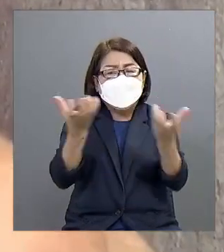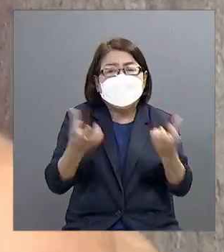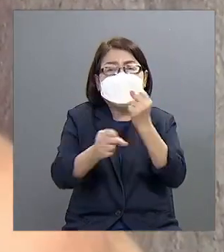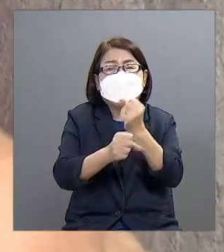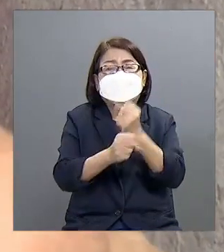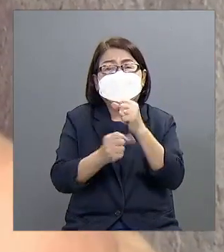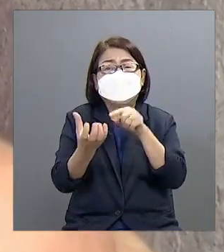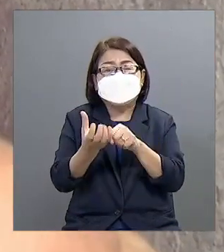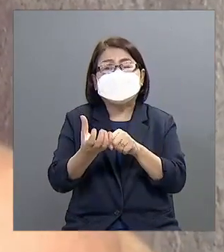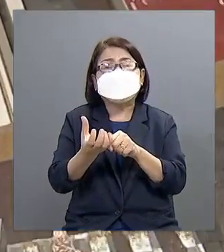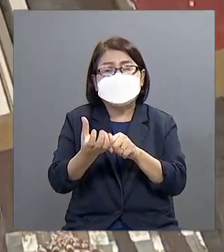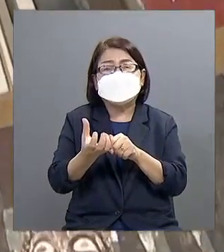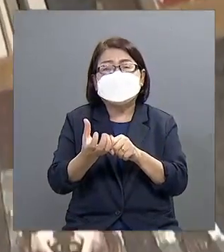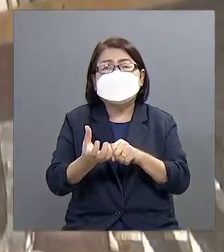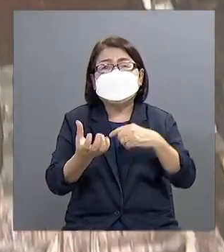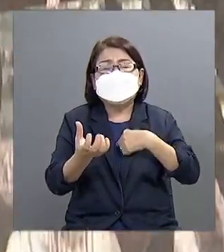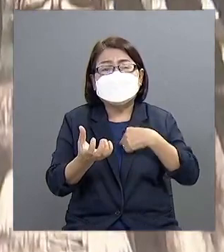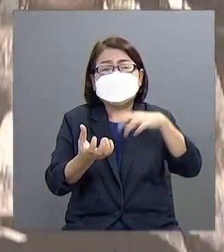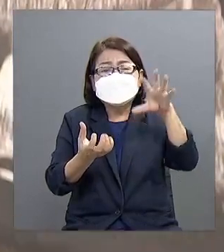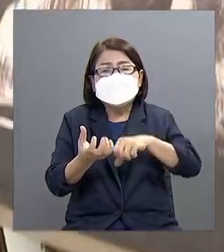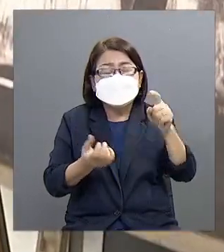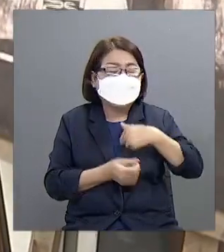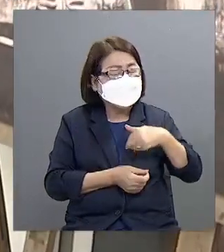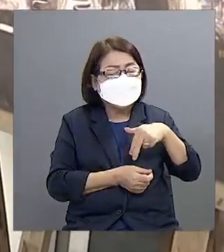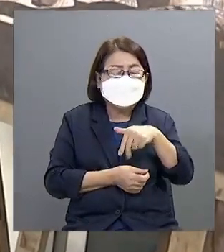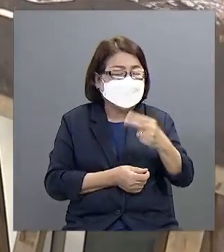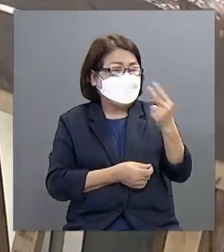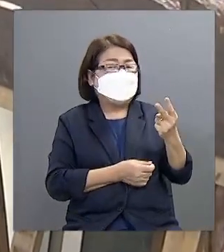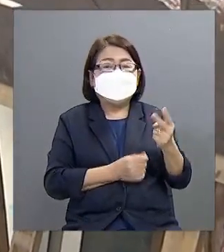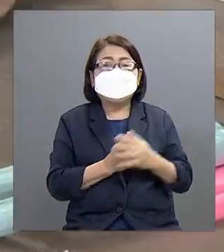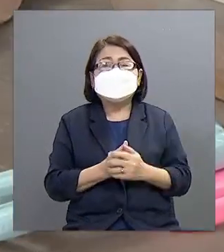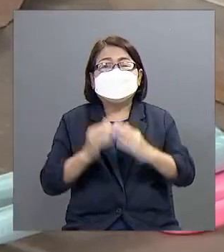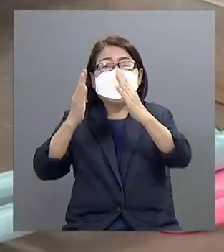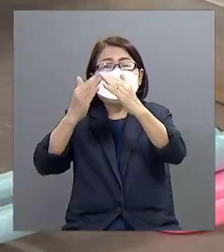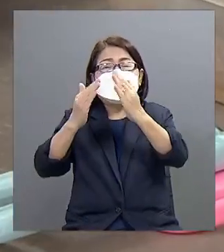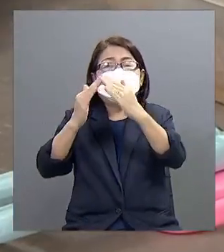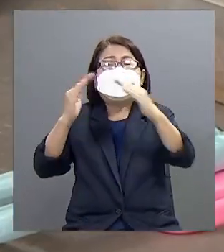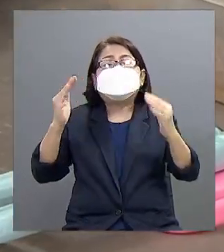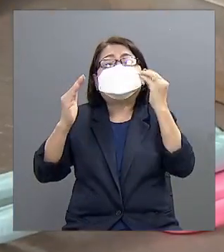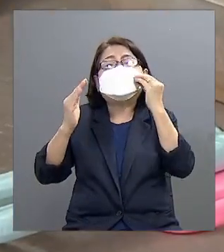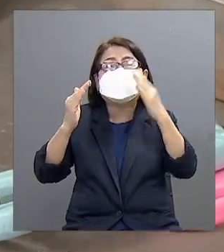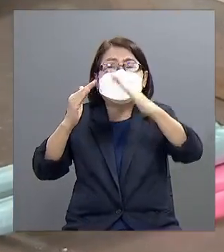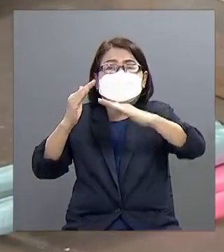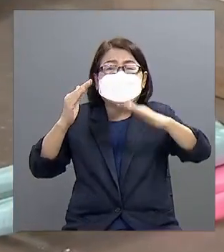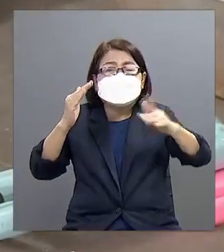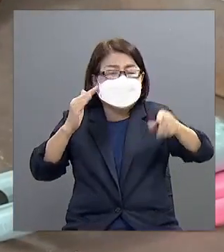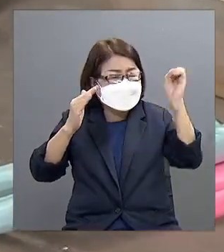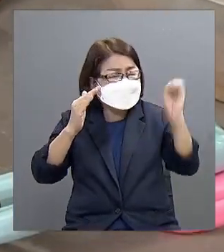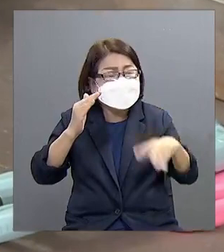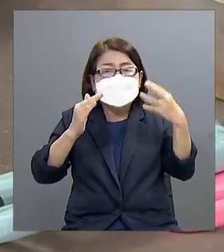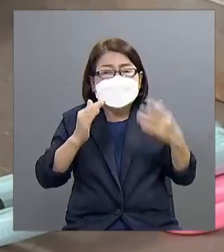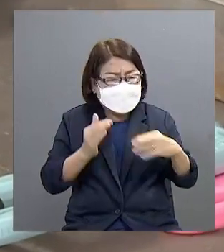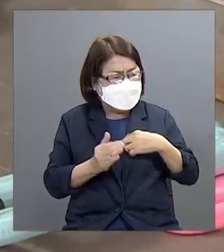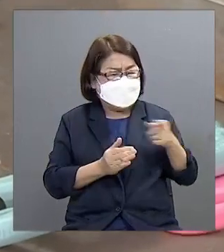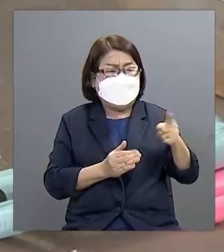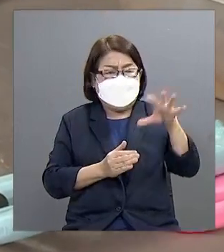มก็ได้มาเจอสังกะสีเก่าโดยบังเอิญเนี่ยครับแล้วผมก็เอาเขามาทดลอง